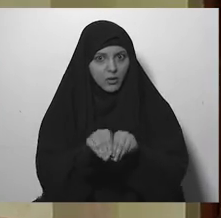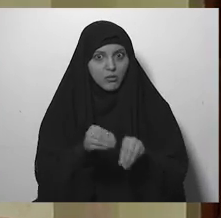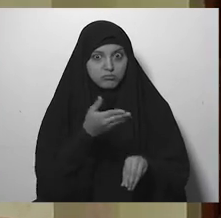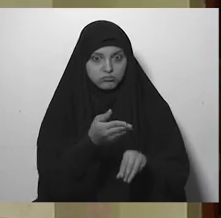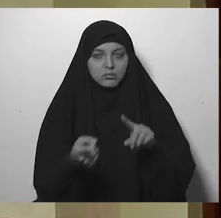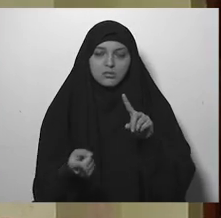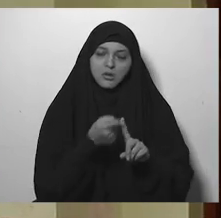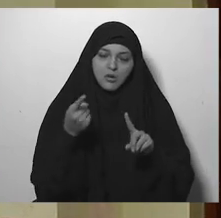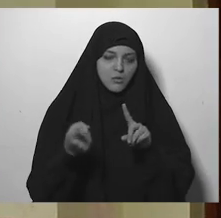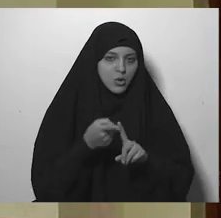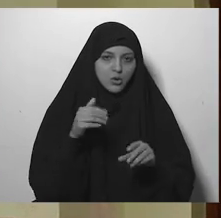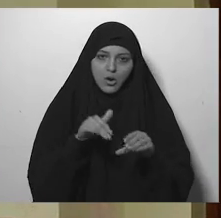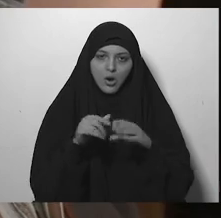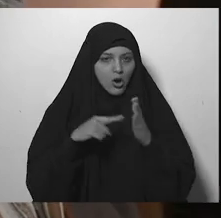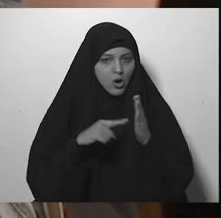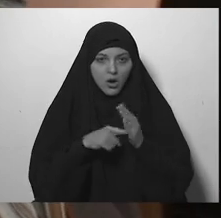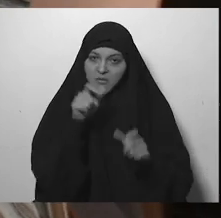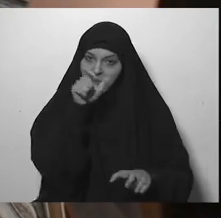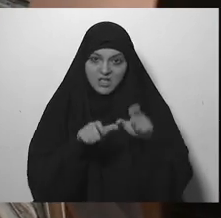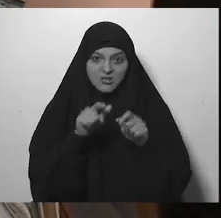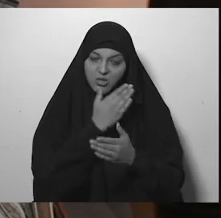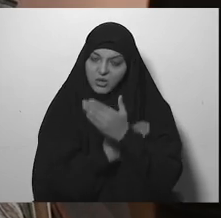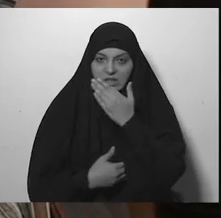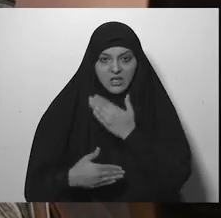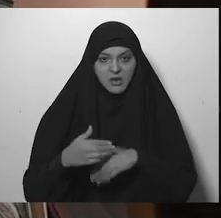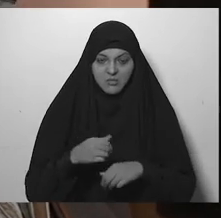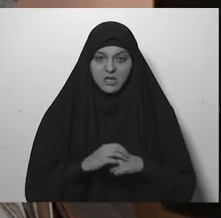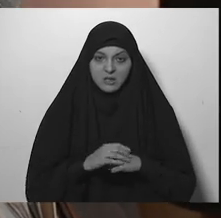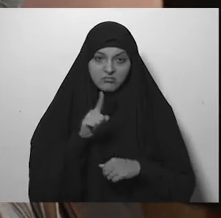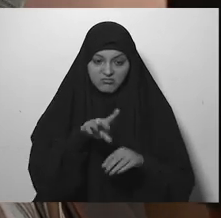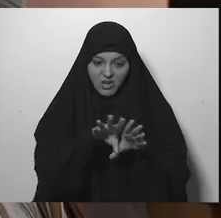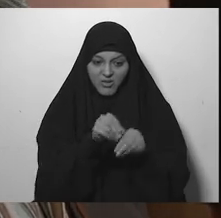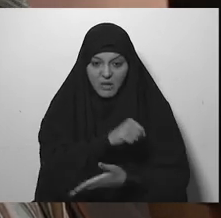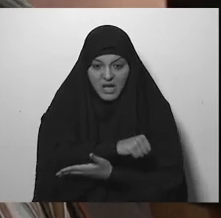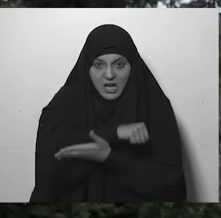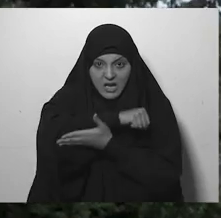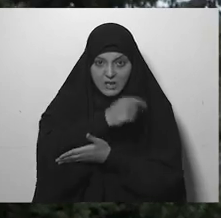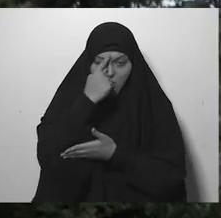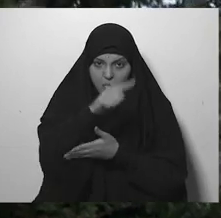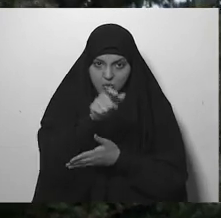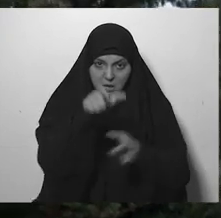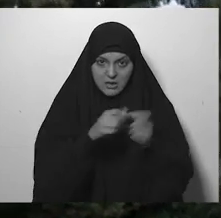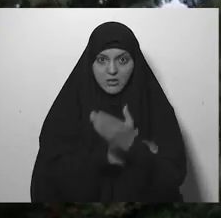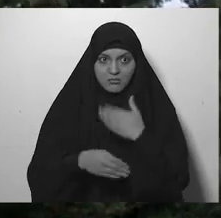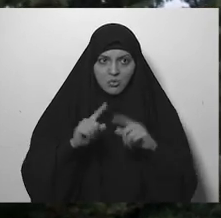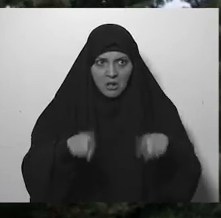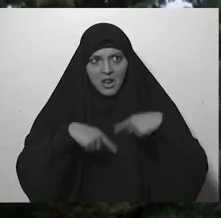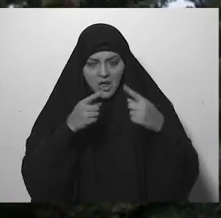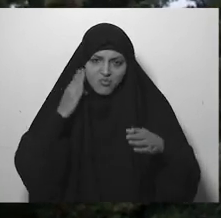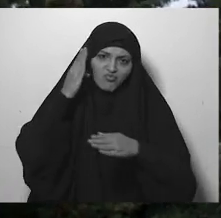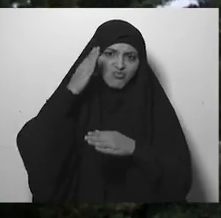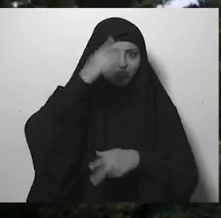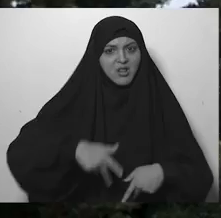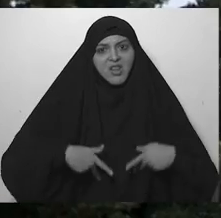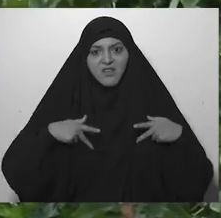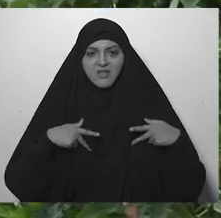La famille est très importante quand la personne a un handicap, vraiment. Ils aident la personne handicapée pour aller très loin dans sa